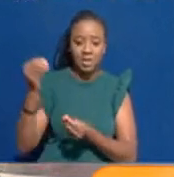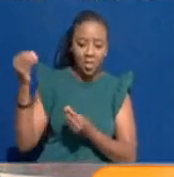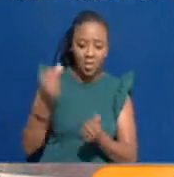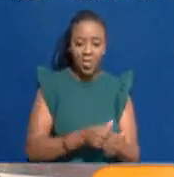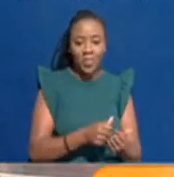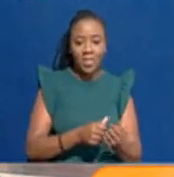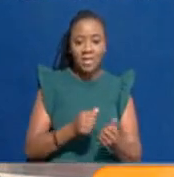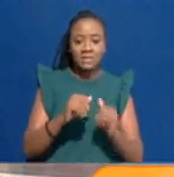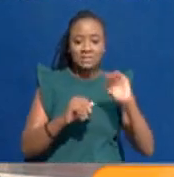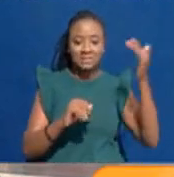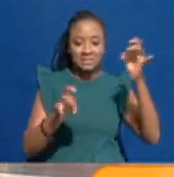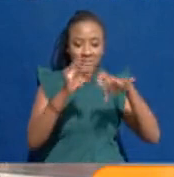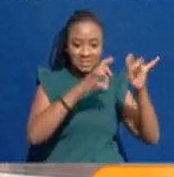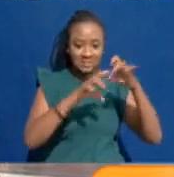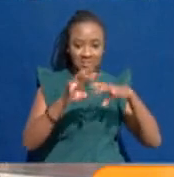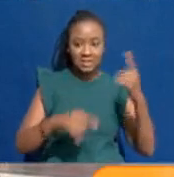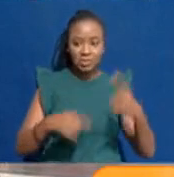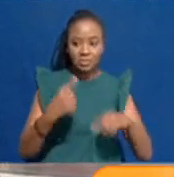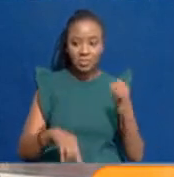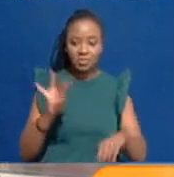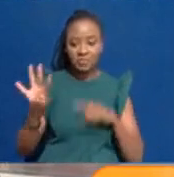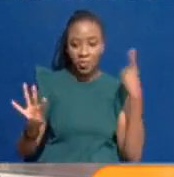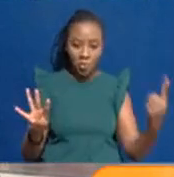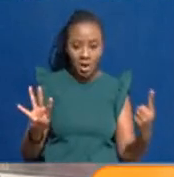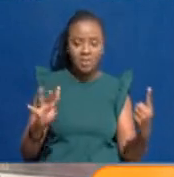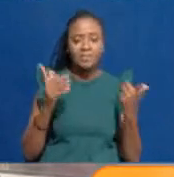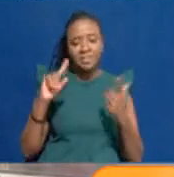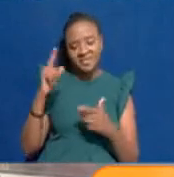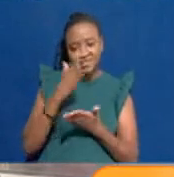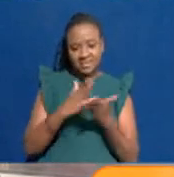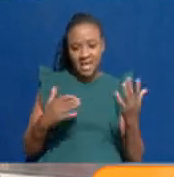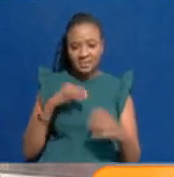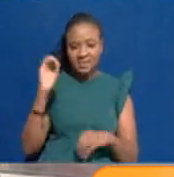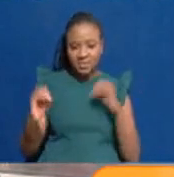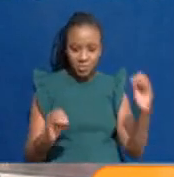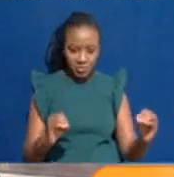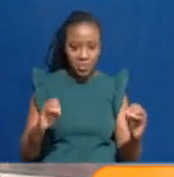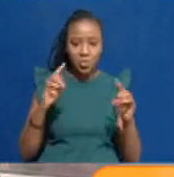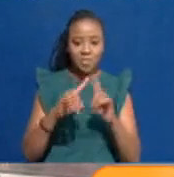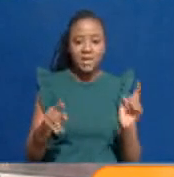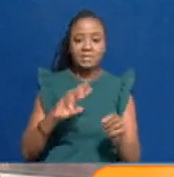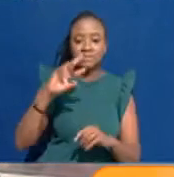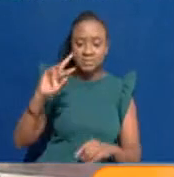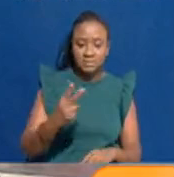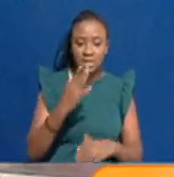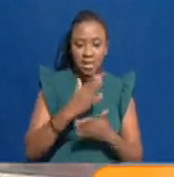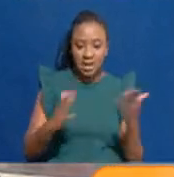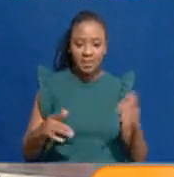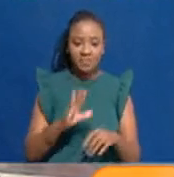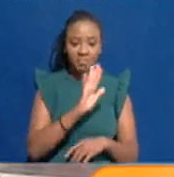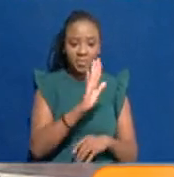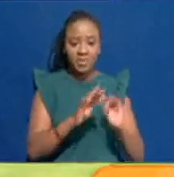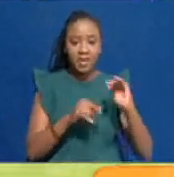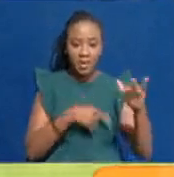kwa moja katika uwanja wa Kasarani Nairobi. Na baada ya sare bila katika kipindi cha kwanza, City Stars walipata bao la kwanza kupitia mchezaji